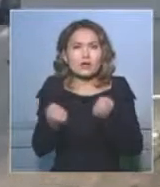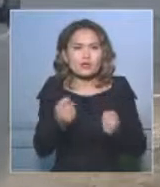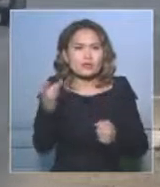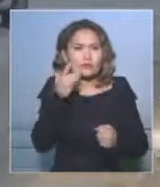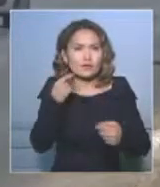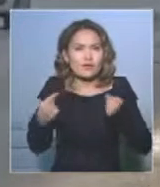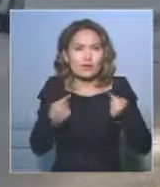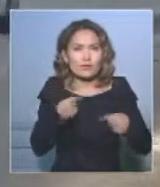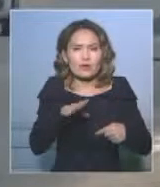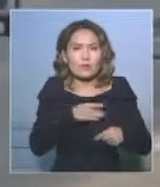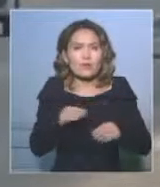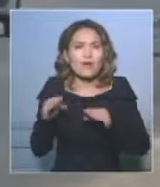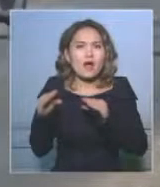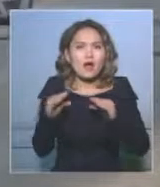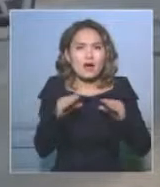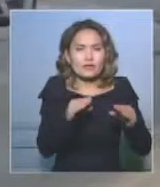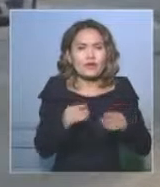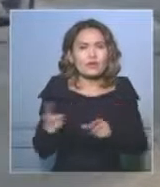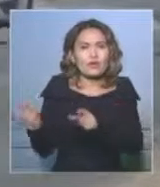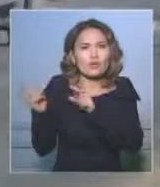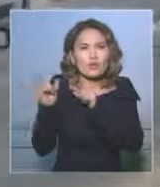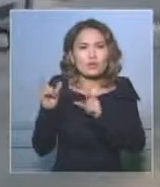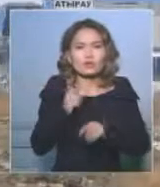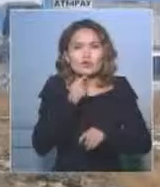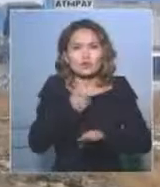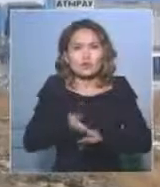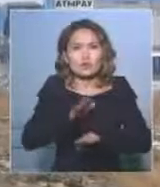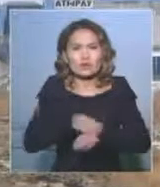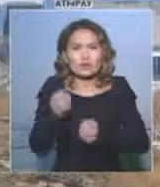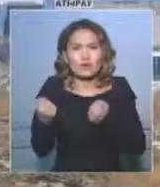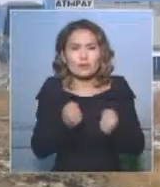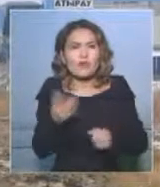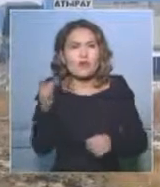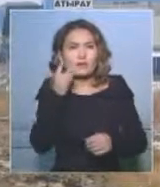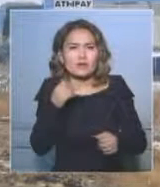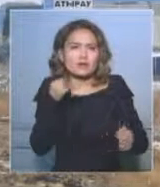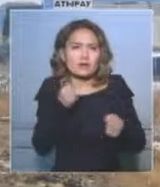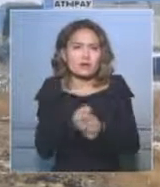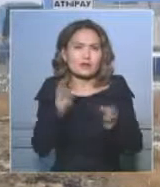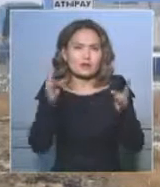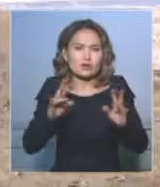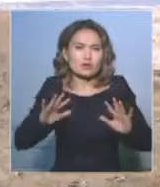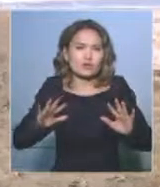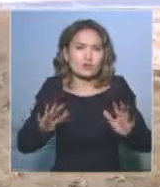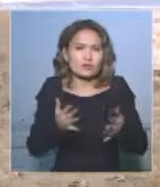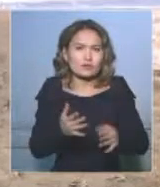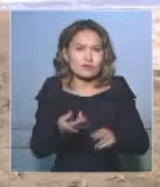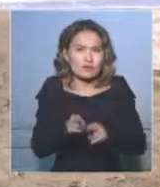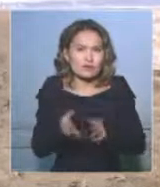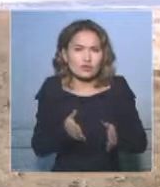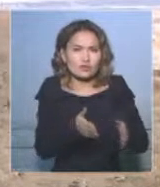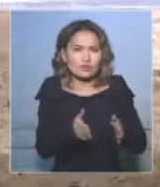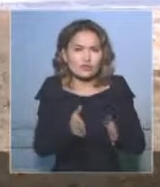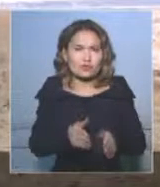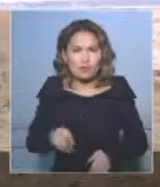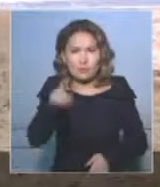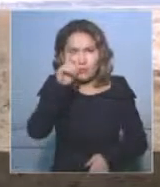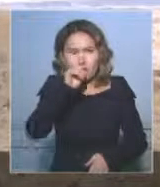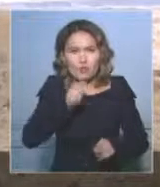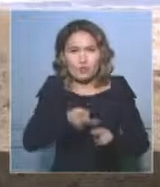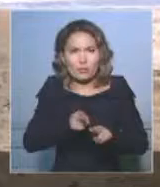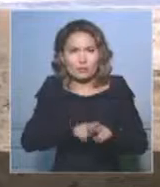барады. Бұл автокөлік қозғалысын қиындататынын өз алдына көптеген апатты жағдайлар орын алуына себепші болып отыр. Осы жол осыдан 30-35